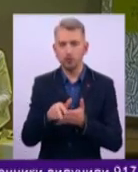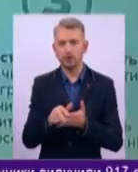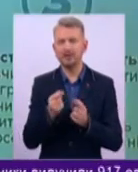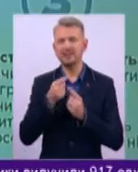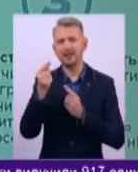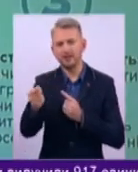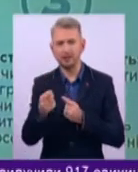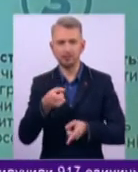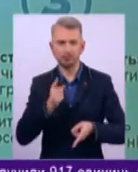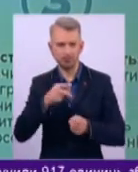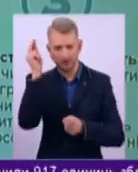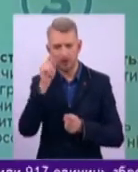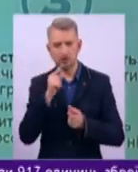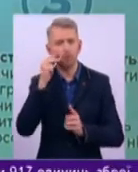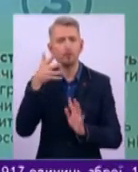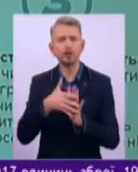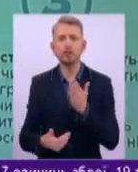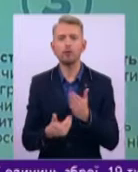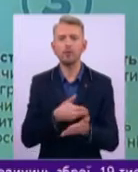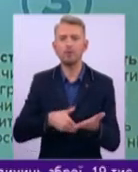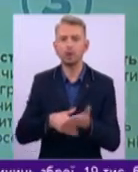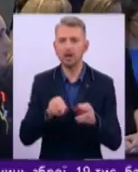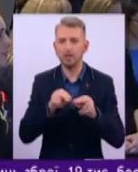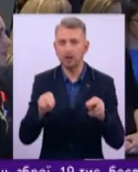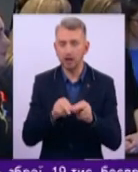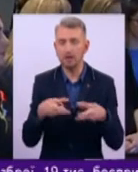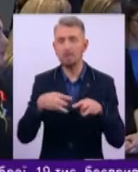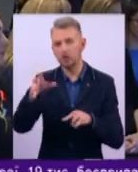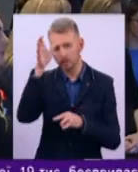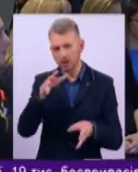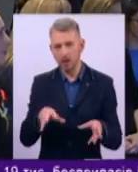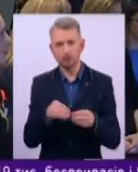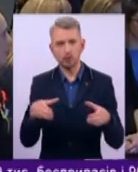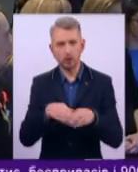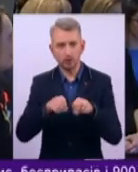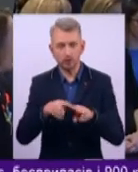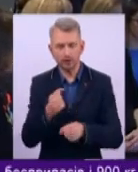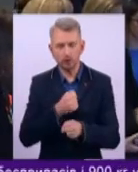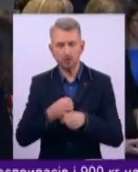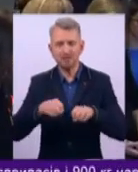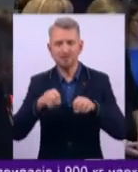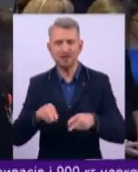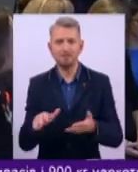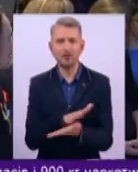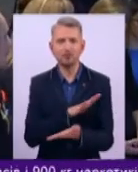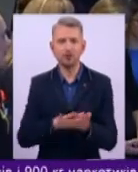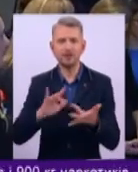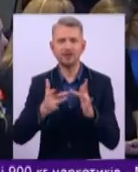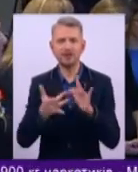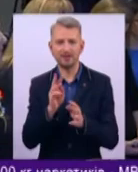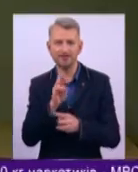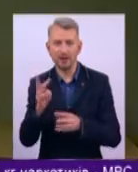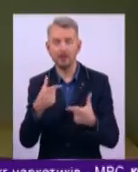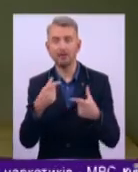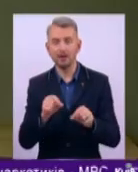аби оволодіти новими методиками викладання. Для цього Міносвіти разом з командою експертів розробили спеціальний безкоштовний інтернет-ресурс, на